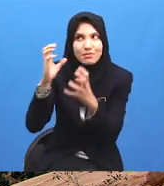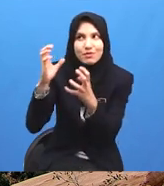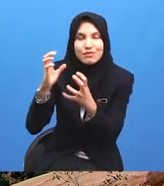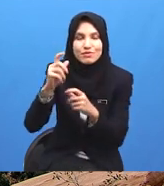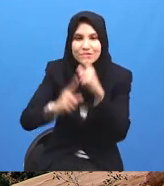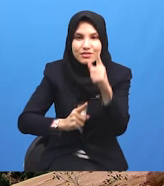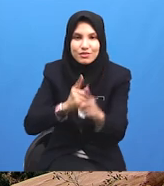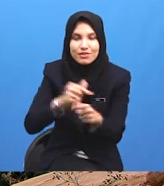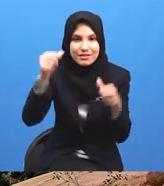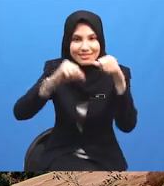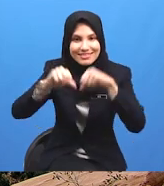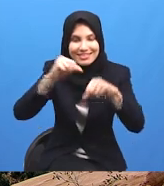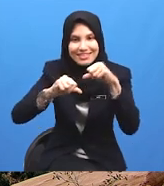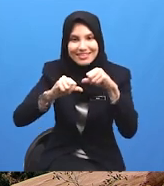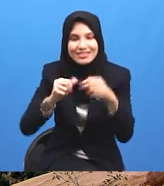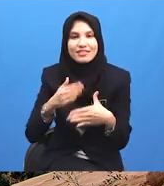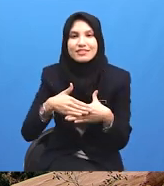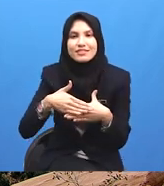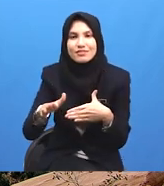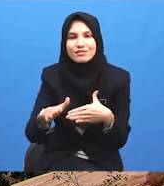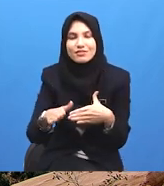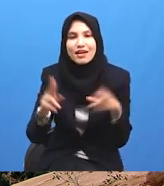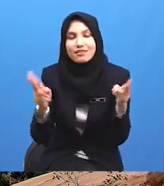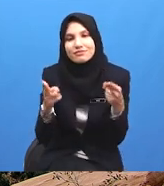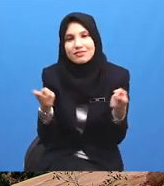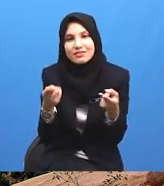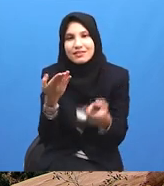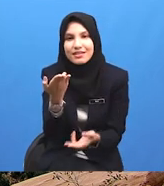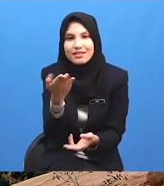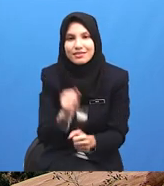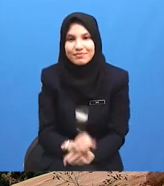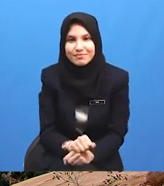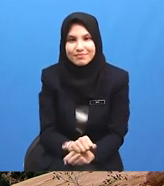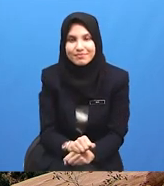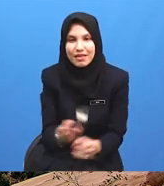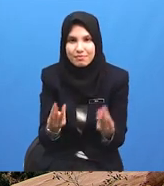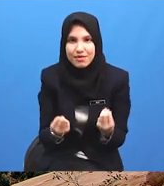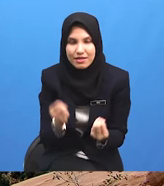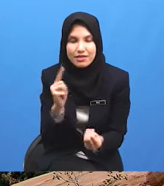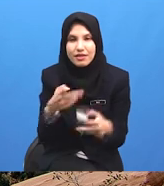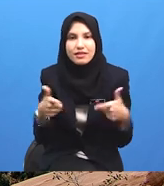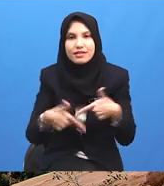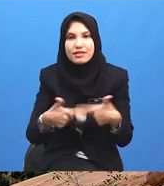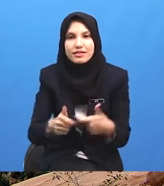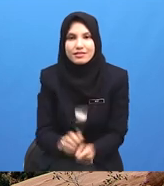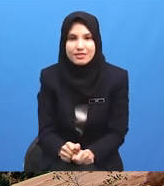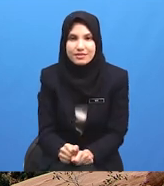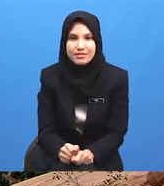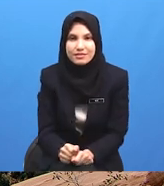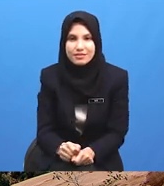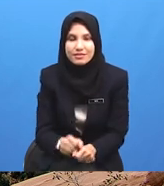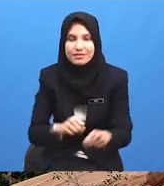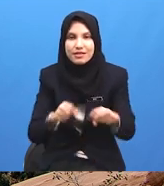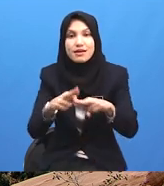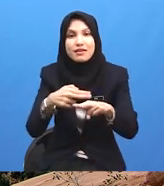usaha anda. Sekarang, mari kita sama-sama membuat ulang kaji secara ringkas